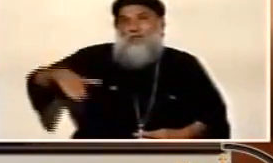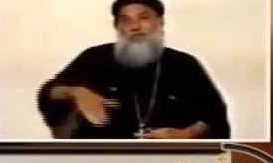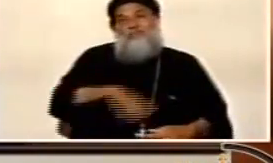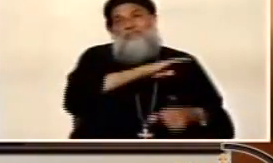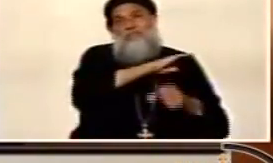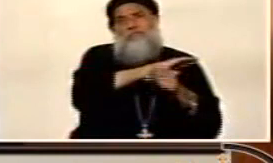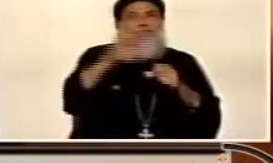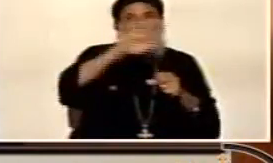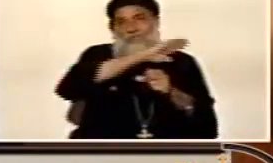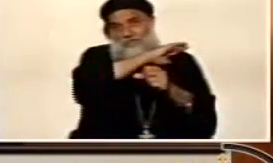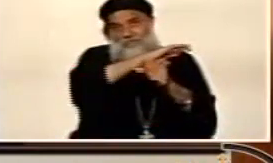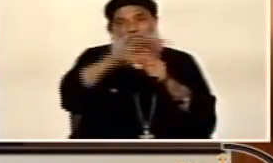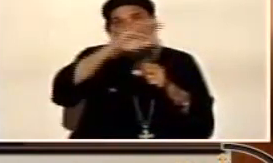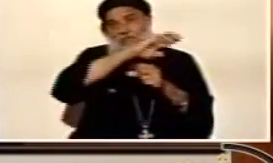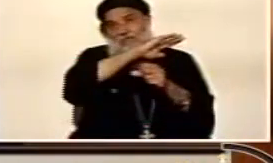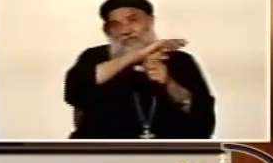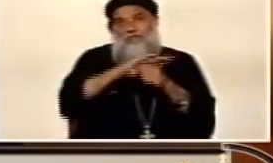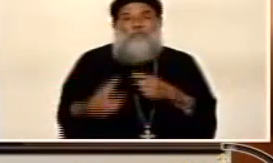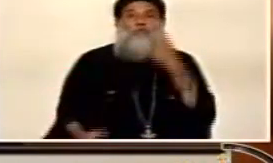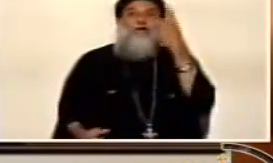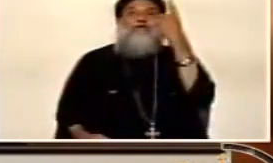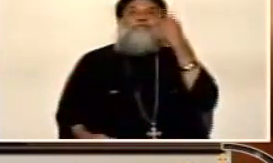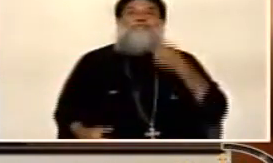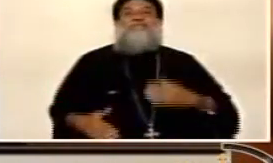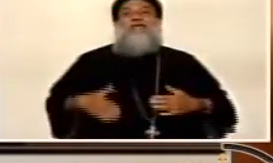تقريبا يعني. معظمهم عدا يوحنا الحبيب،